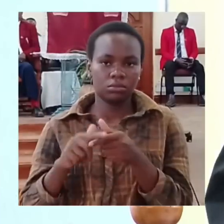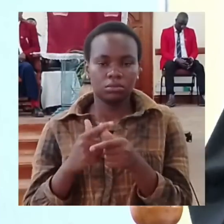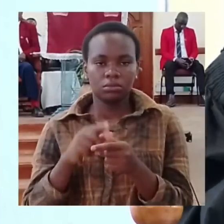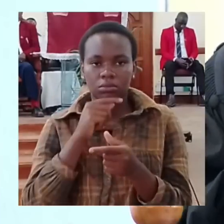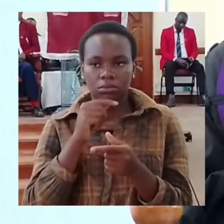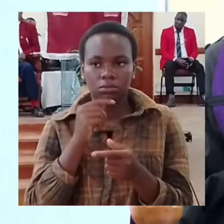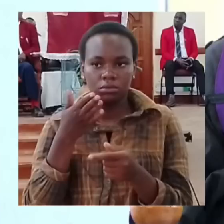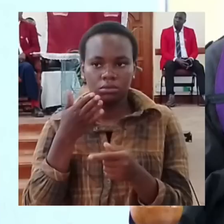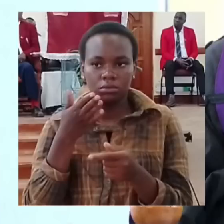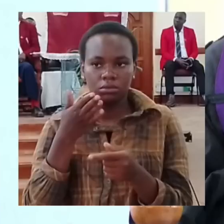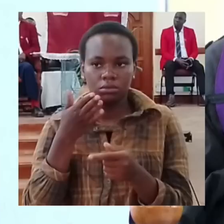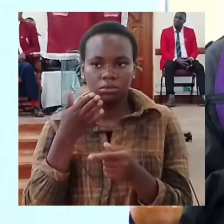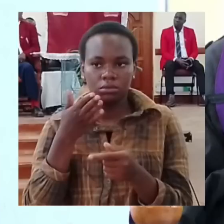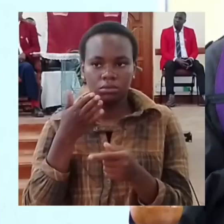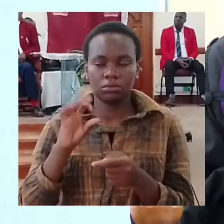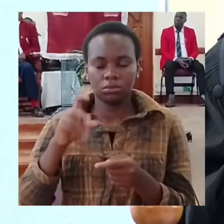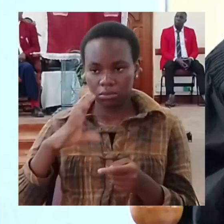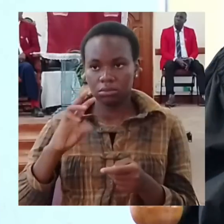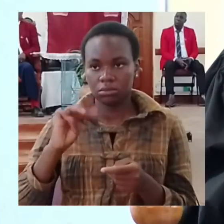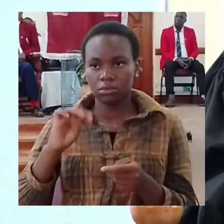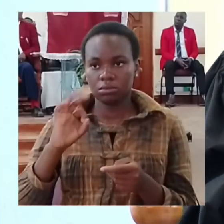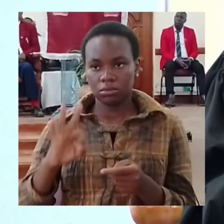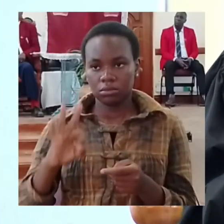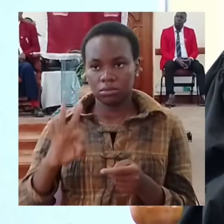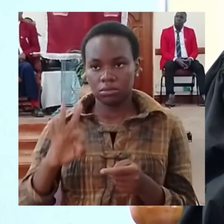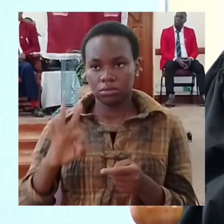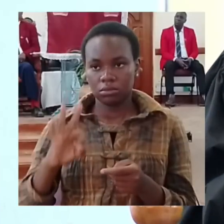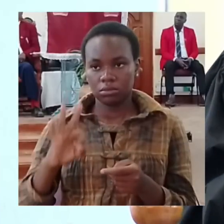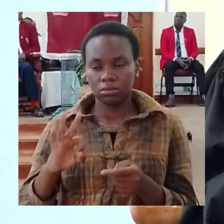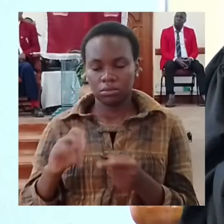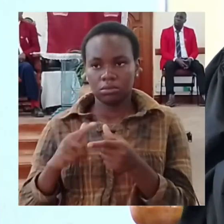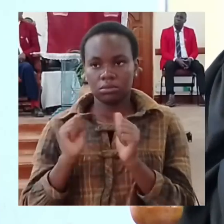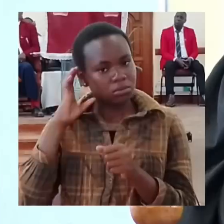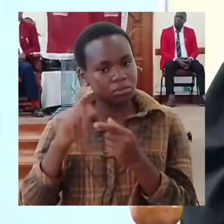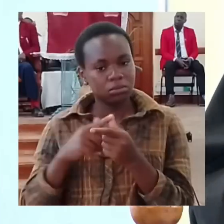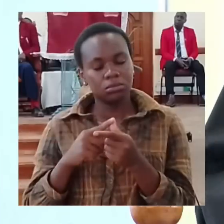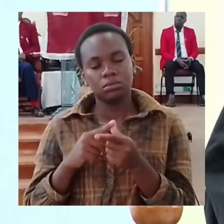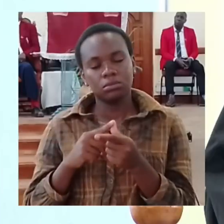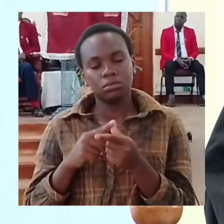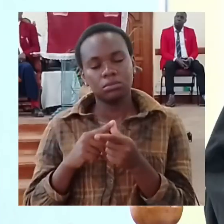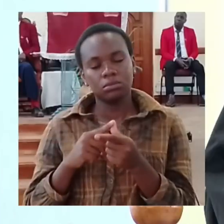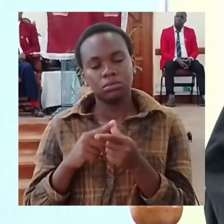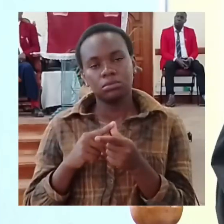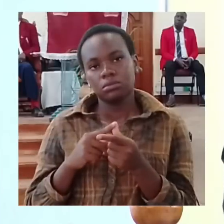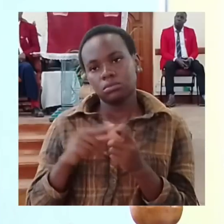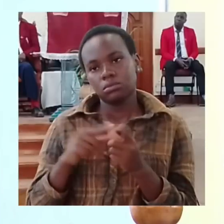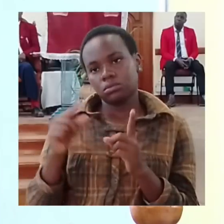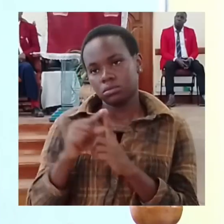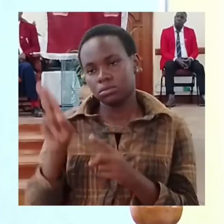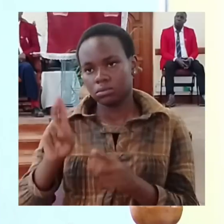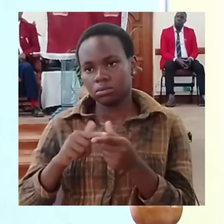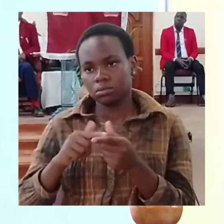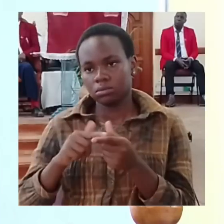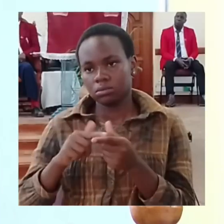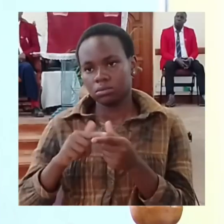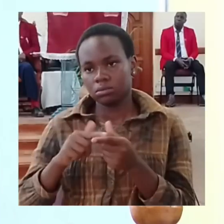hindi iria mwa commission wo ndikane moigwa ciugo iria itumiritwo ni gutumwo